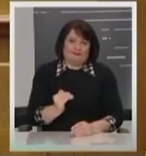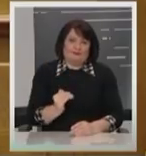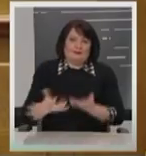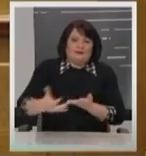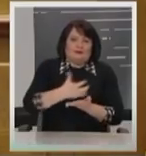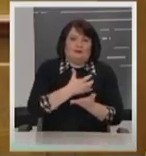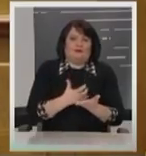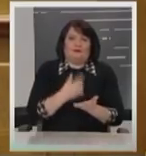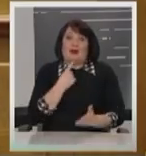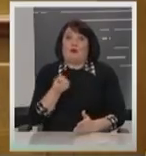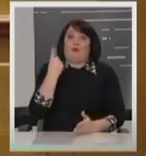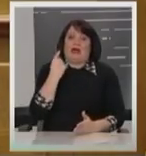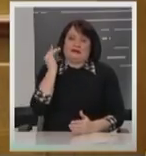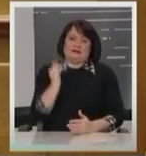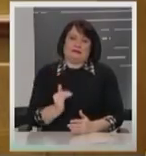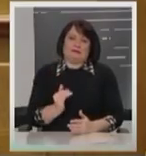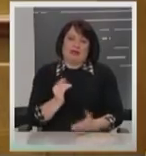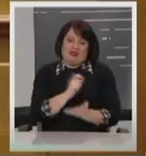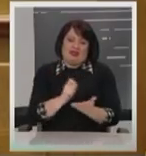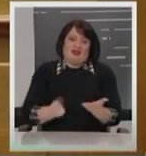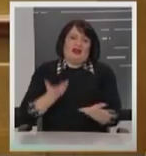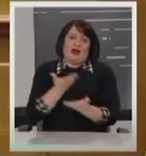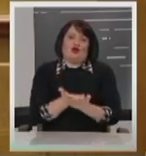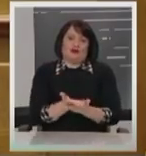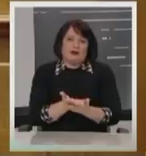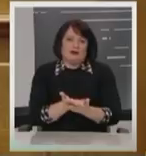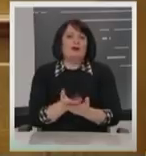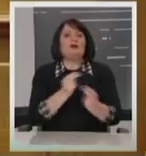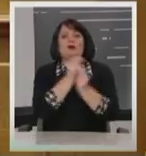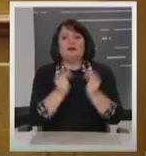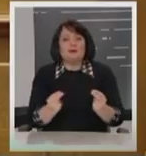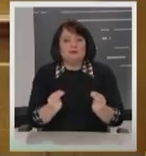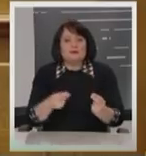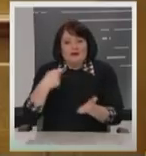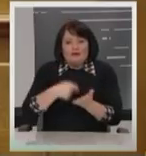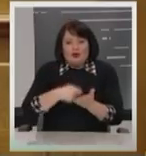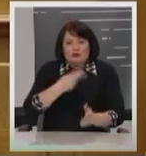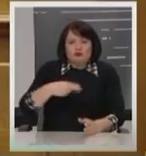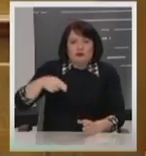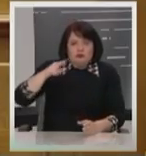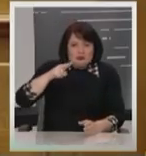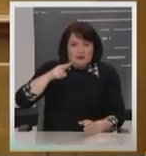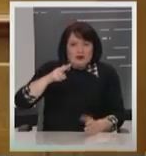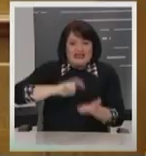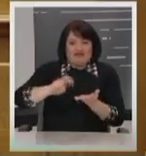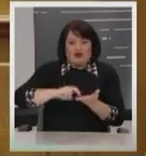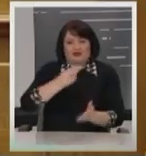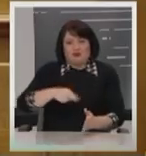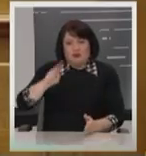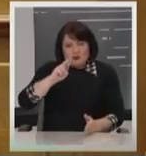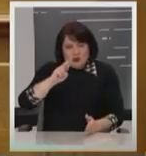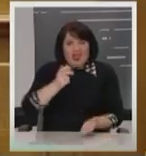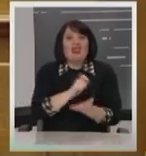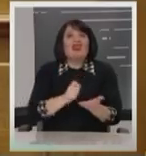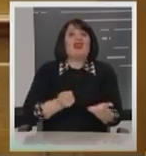εισοδήματα σε σχέση με τον προηγούμενο χρόνο. Αποτέλεσμα και αυτό της αύξησης των φόρων και της αύξησης των εισφορών.